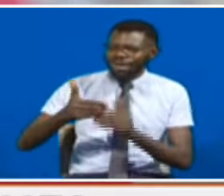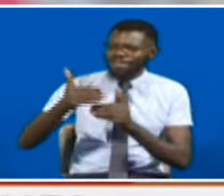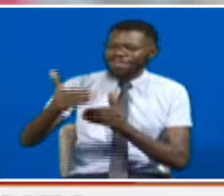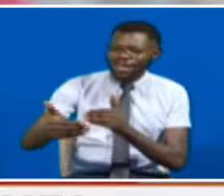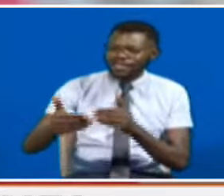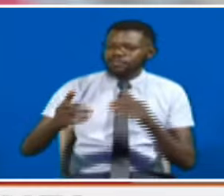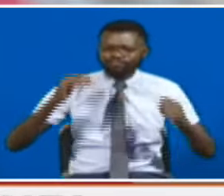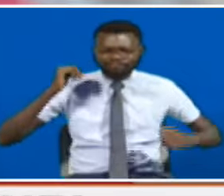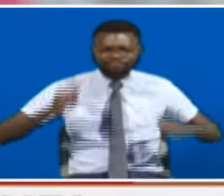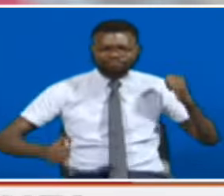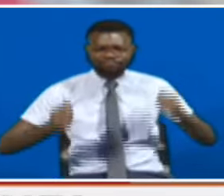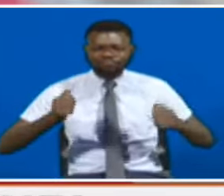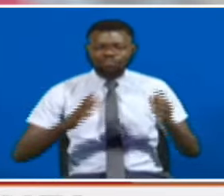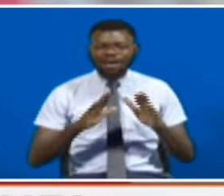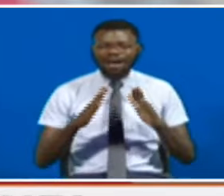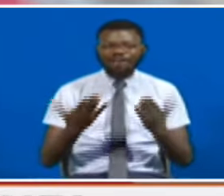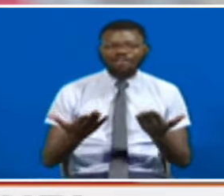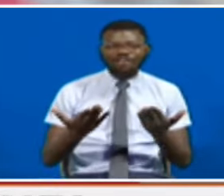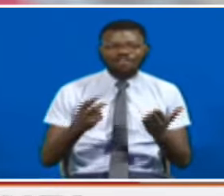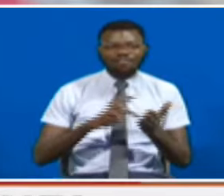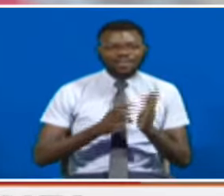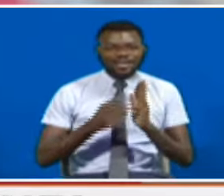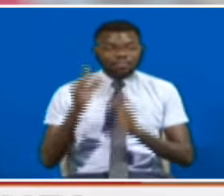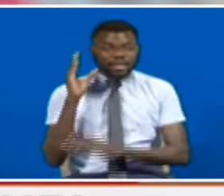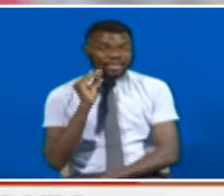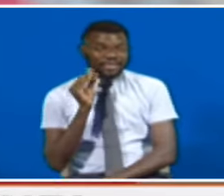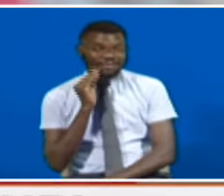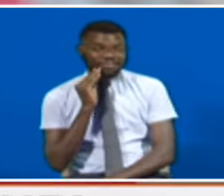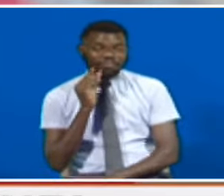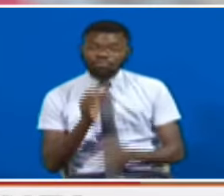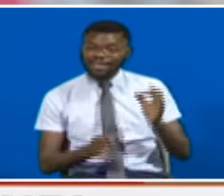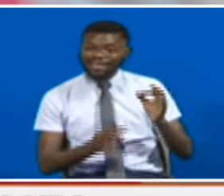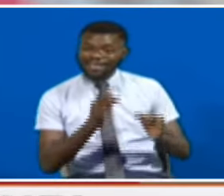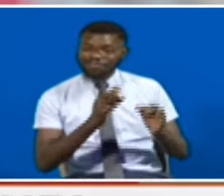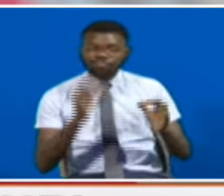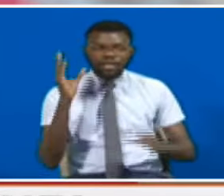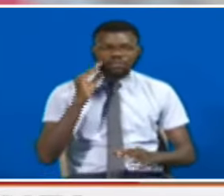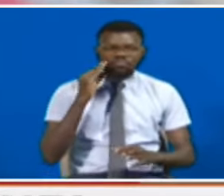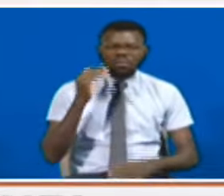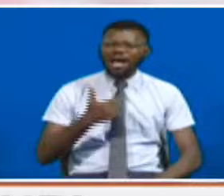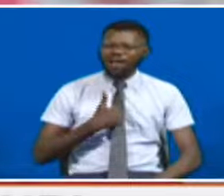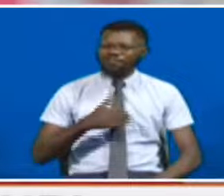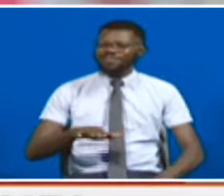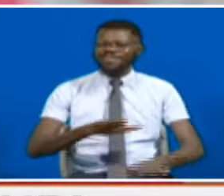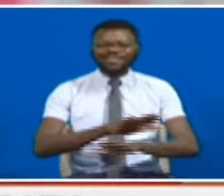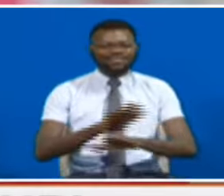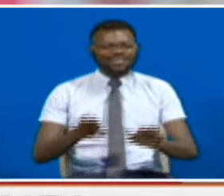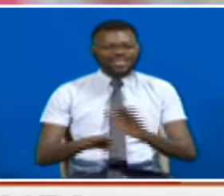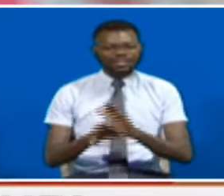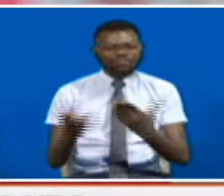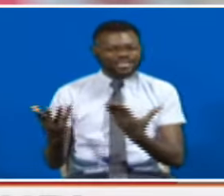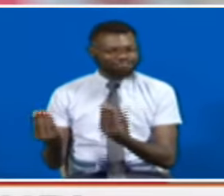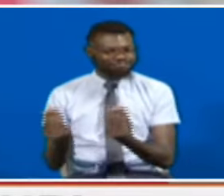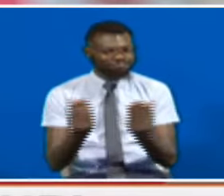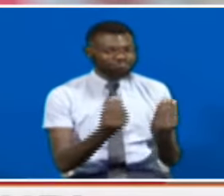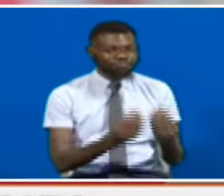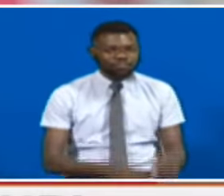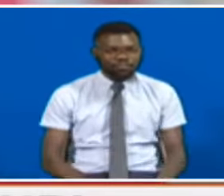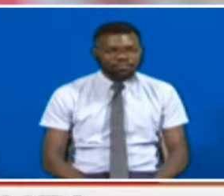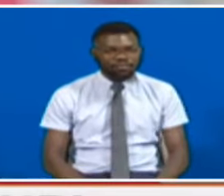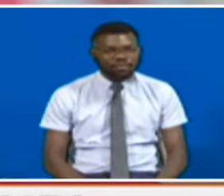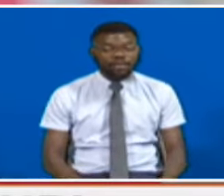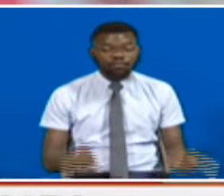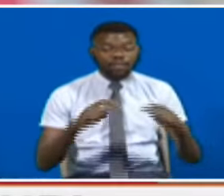mwingine. Unaona? So sana sana ni experience. If you have that experience, kila kitu ina flow. Dream yangu ama zetu